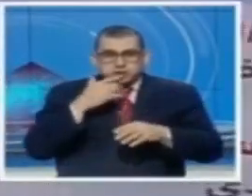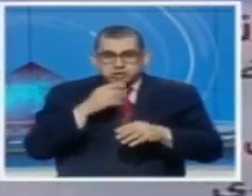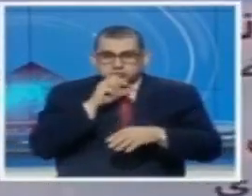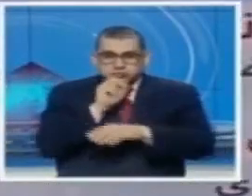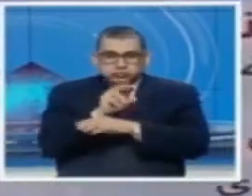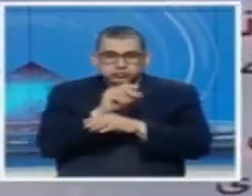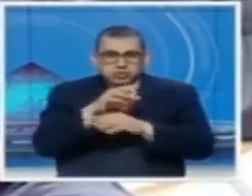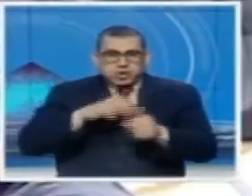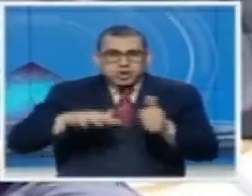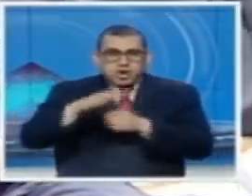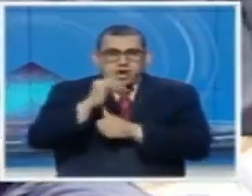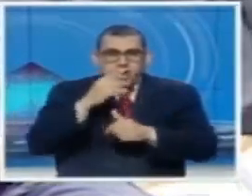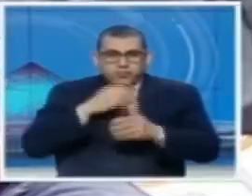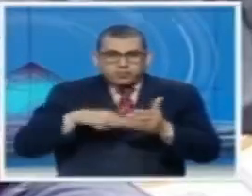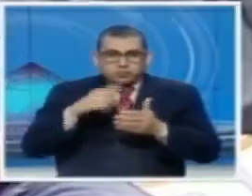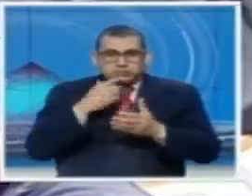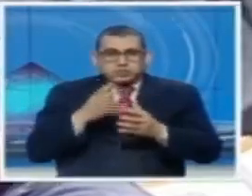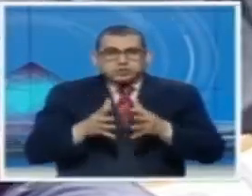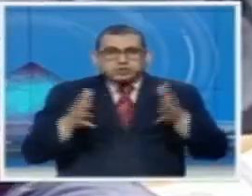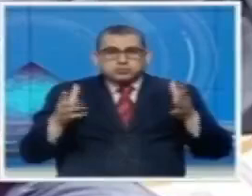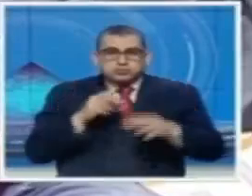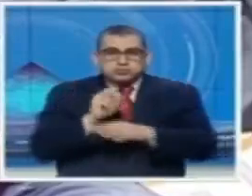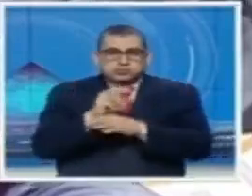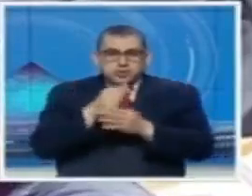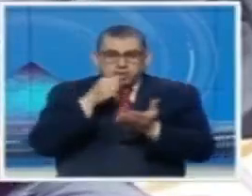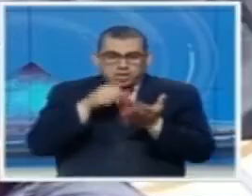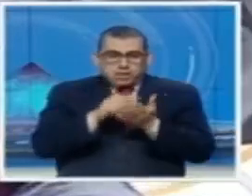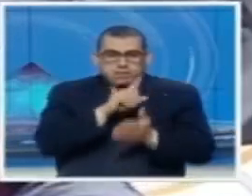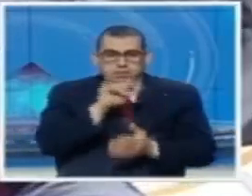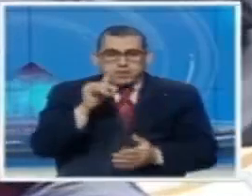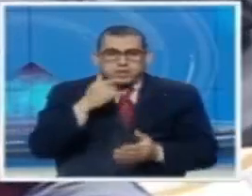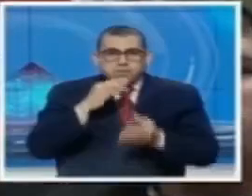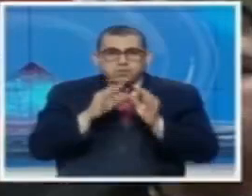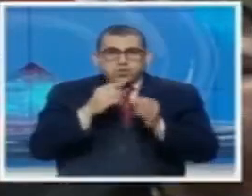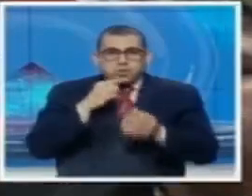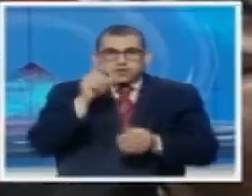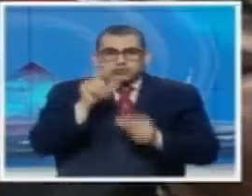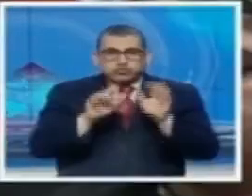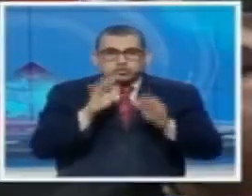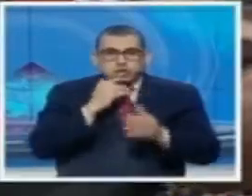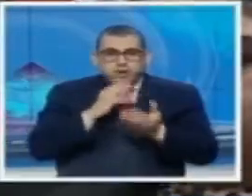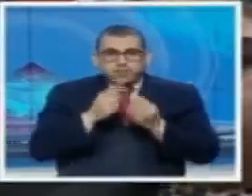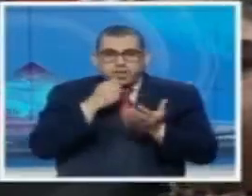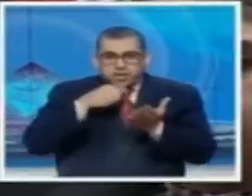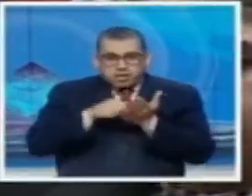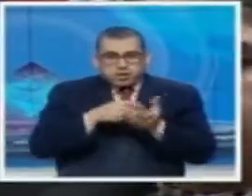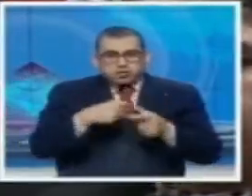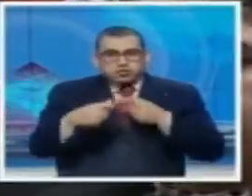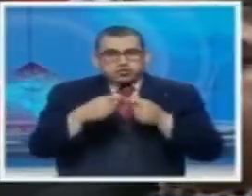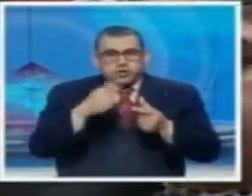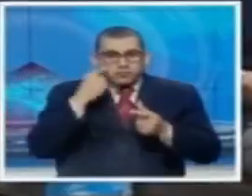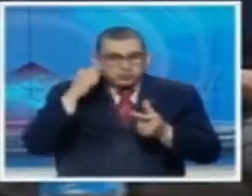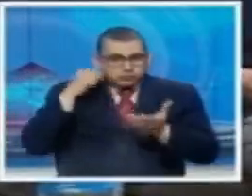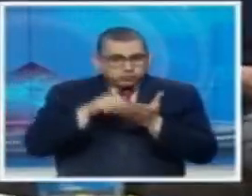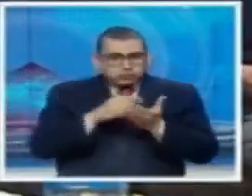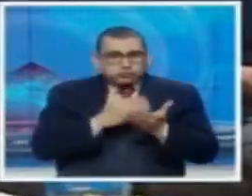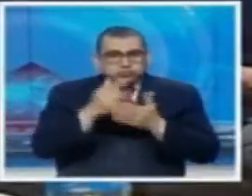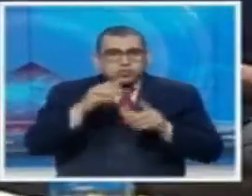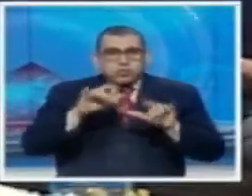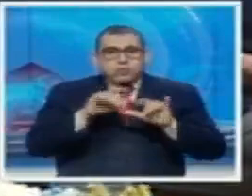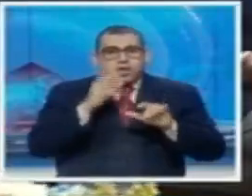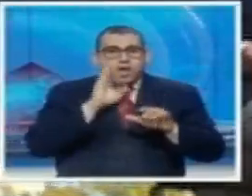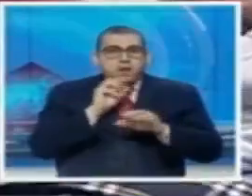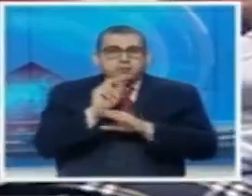إلى الدور الكبير للجامعات في محو أمية مليون مواطن، وكذلك محو الأمية التكنولوجية في عصر الذكاء